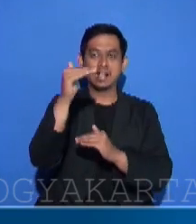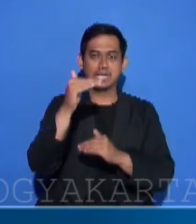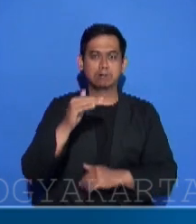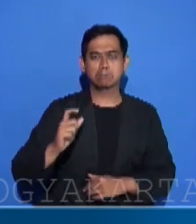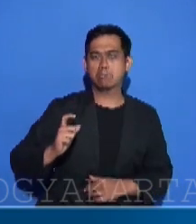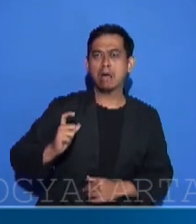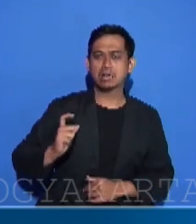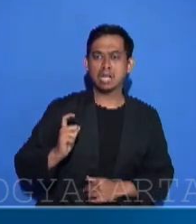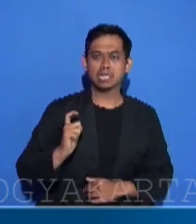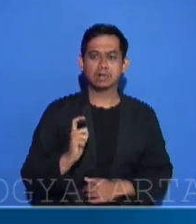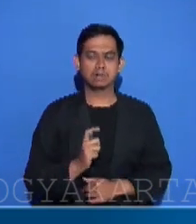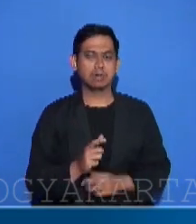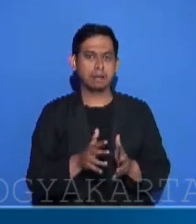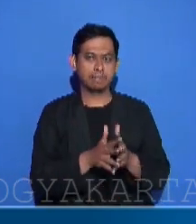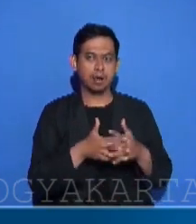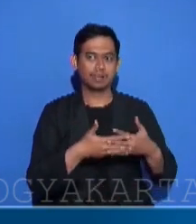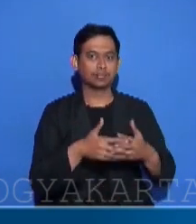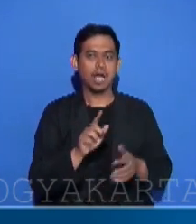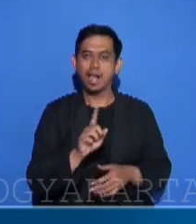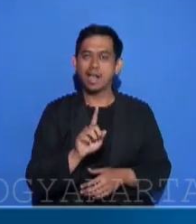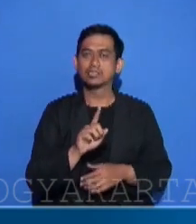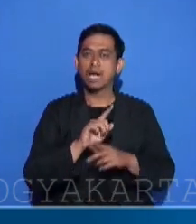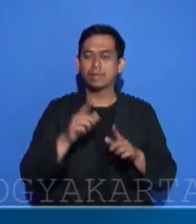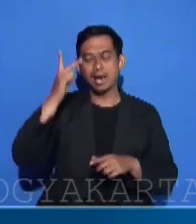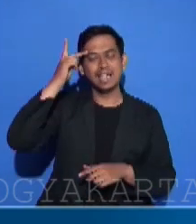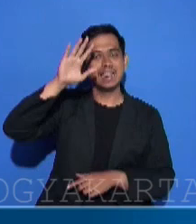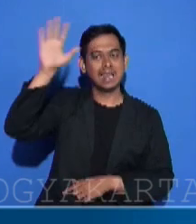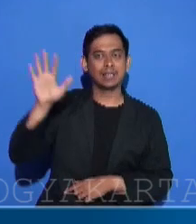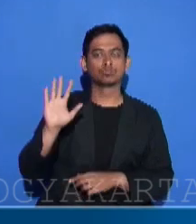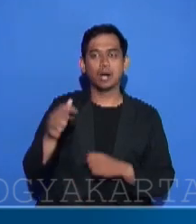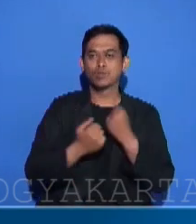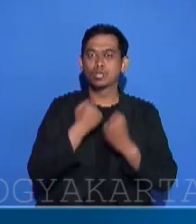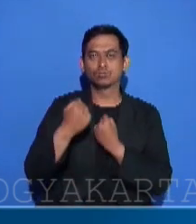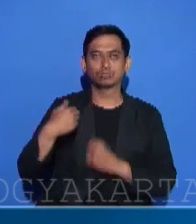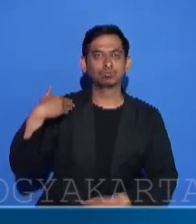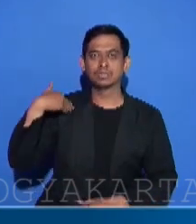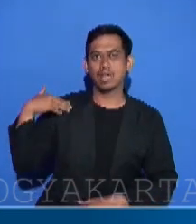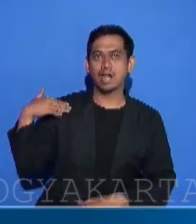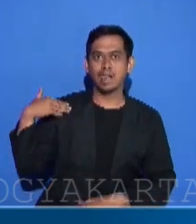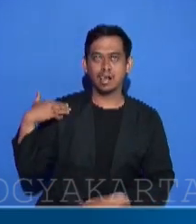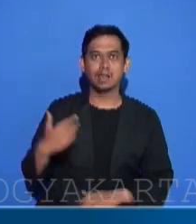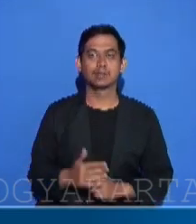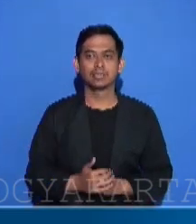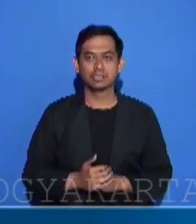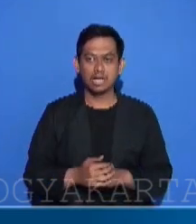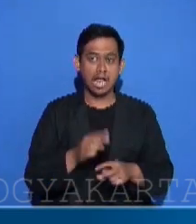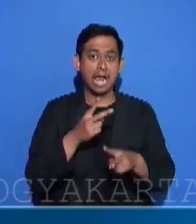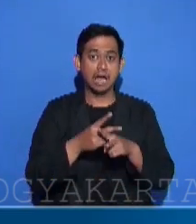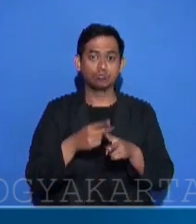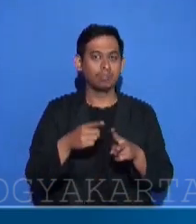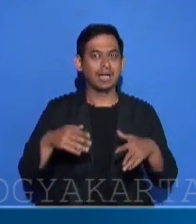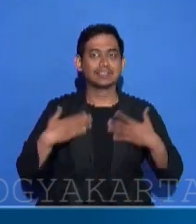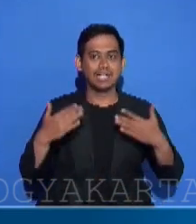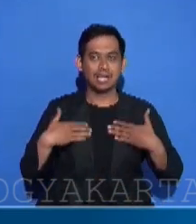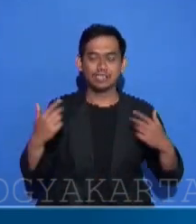mengaji, namun santri juga dapat berkreasi khususnya di industri fashion. Halal Fashion Festival tidak hanya memberikan